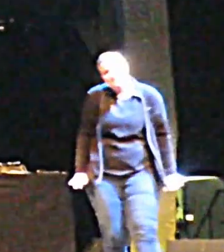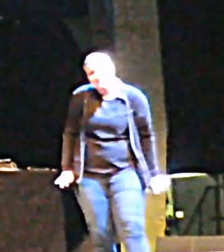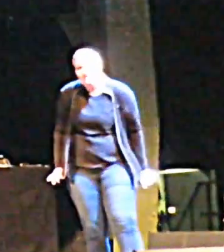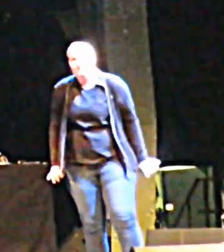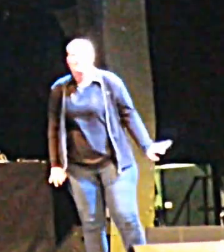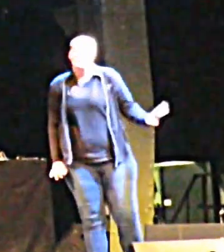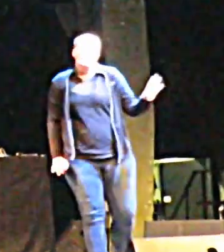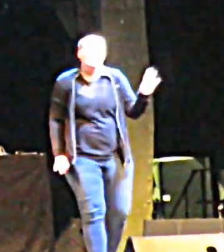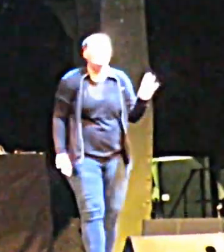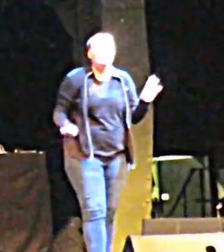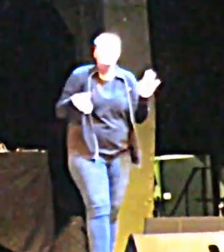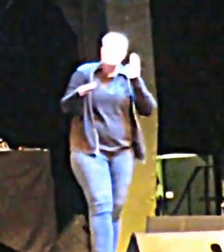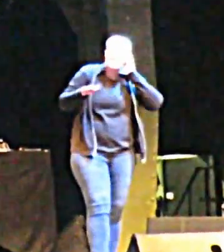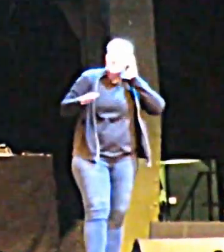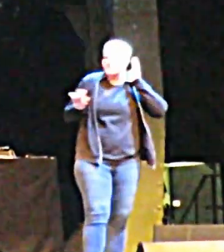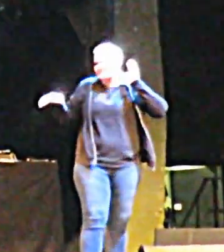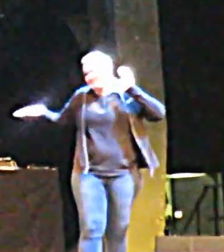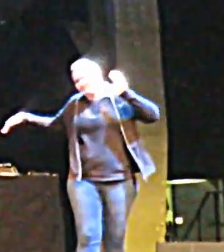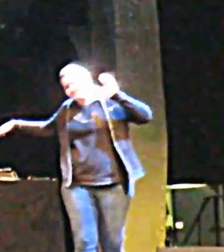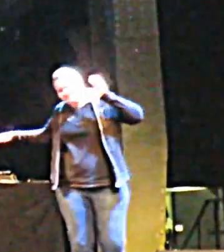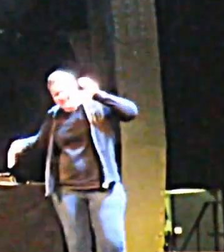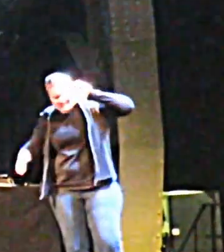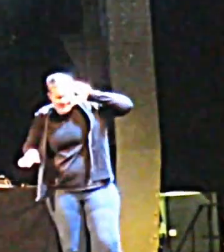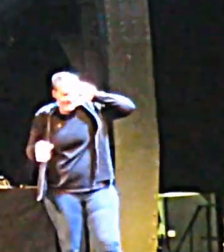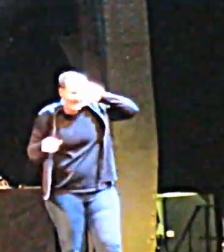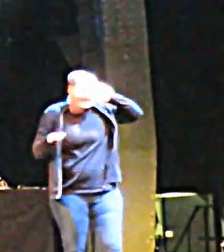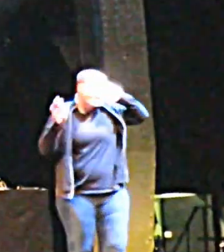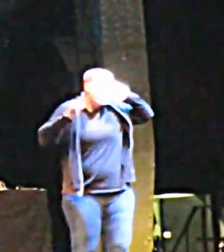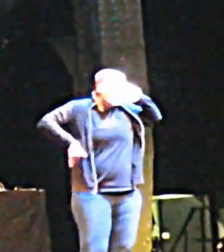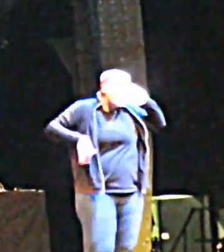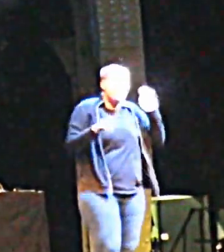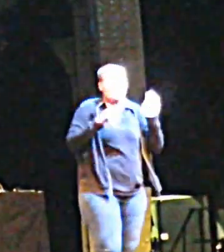Das diese Logistik, die